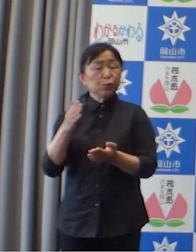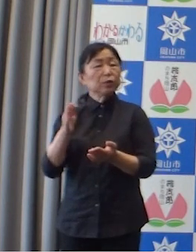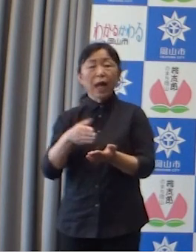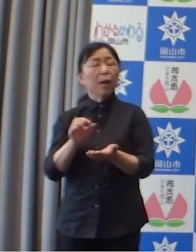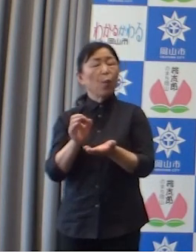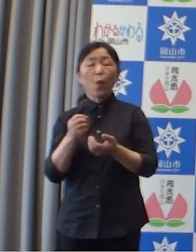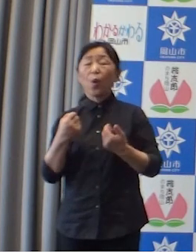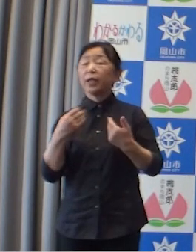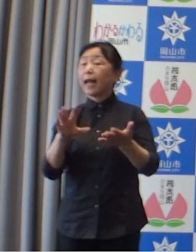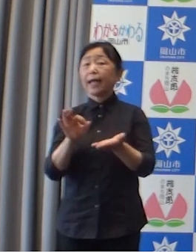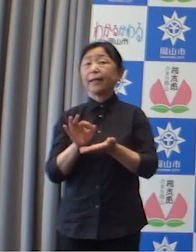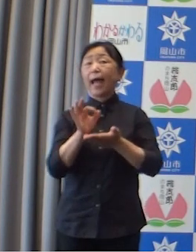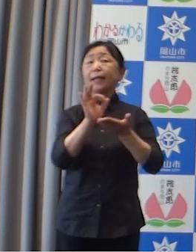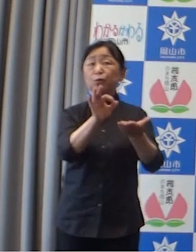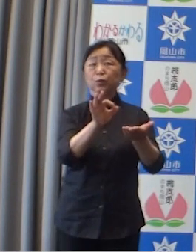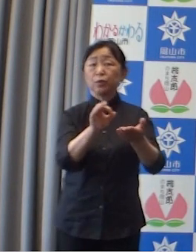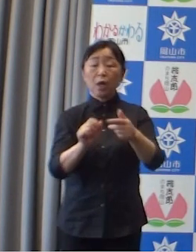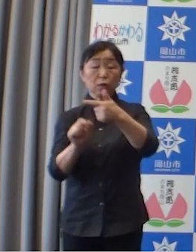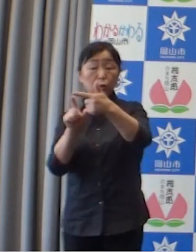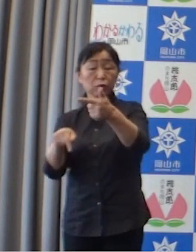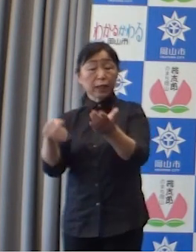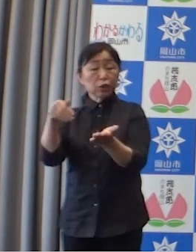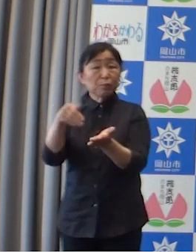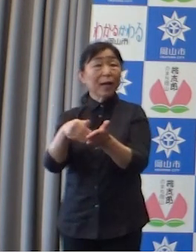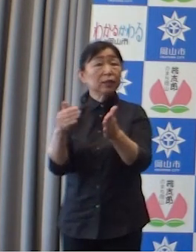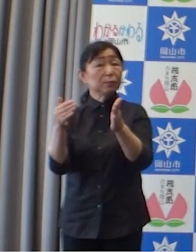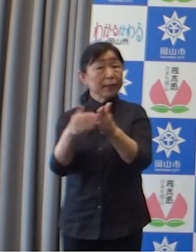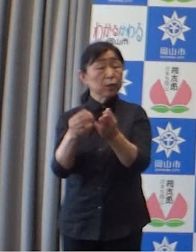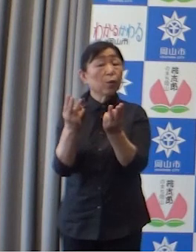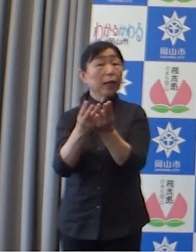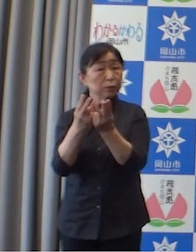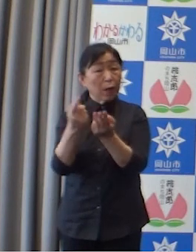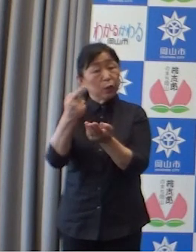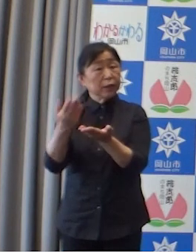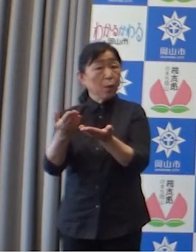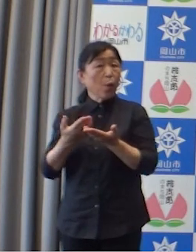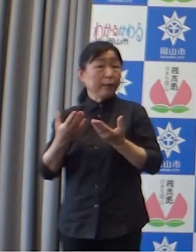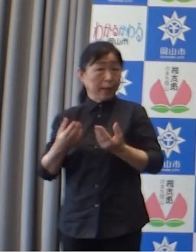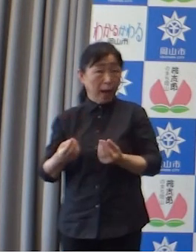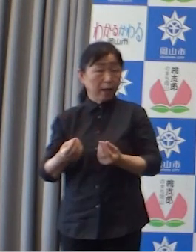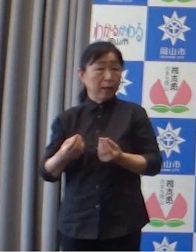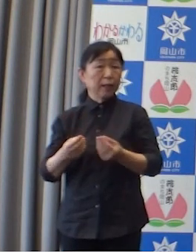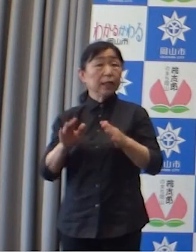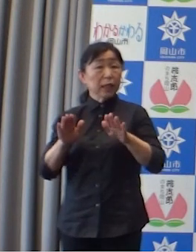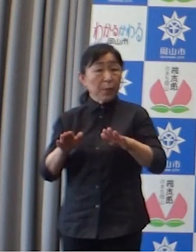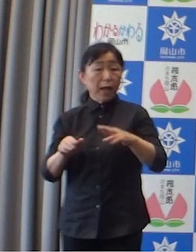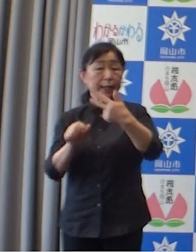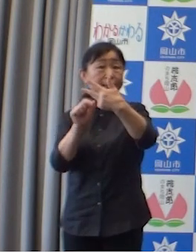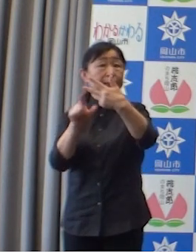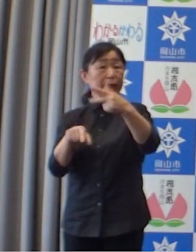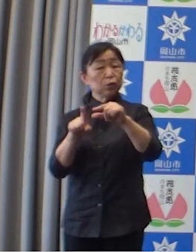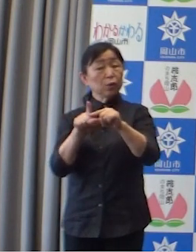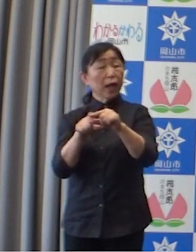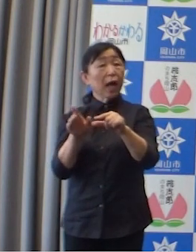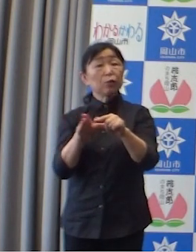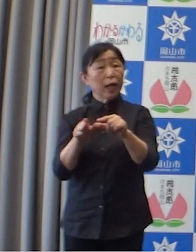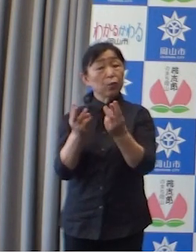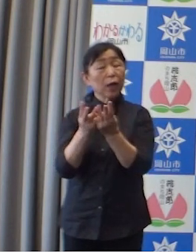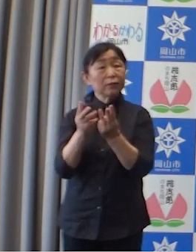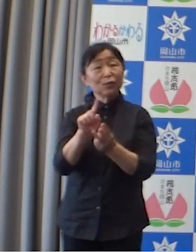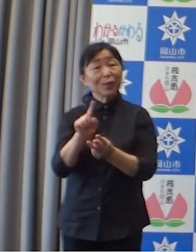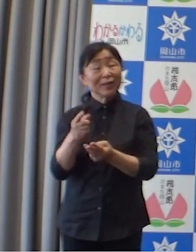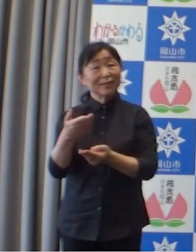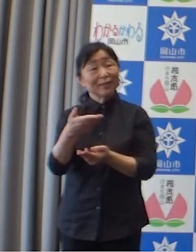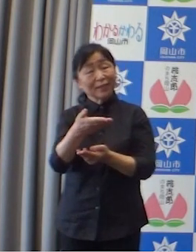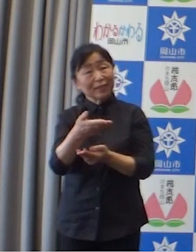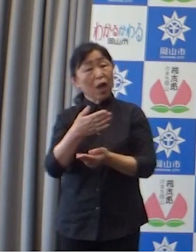がこの前6月末までの数字を教えていただいたと思うんですけれども、10 8月の中旬とか、もし。 あ、最新